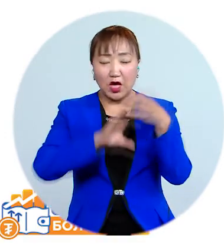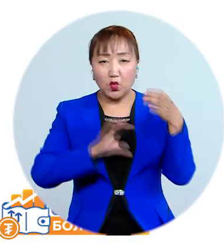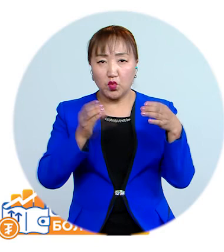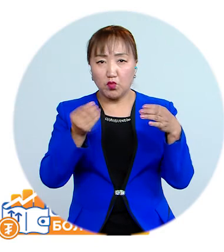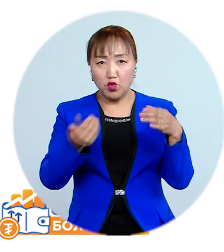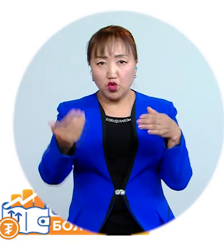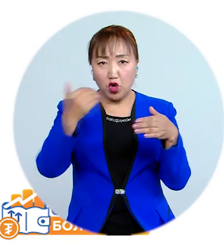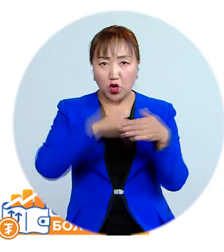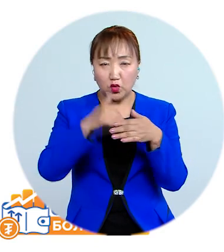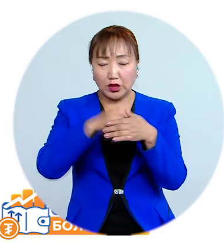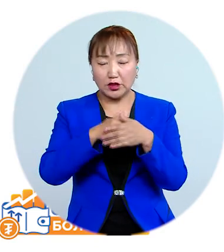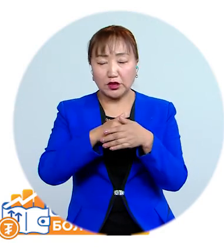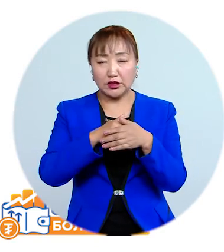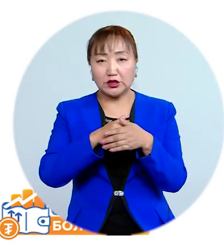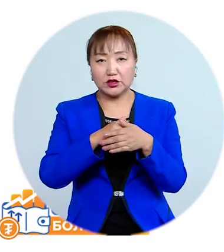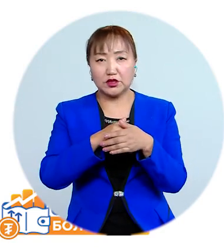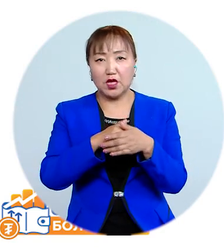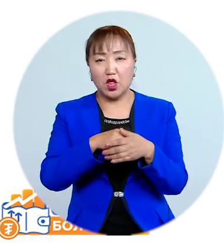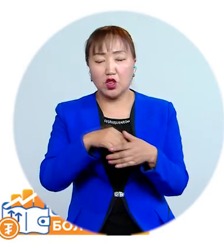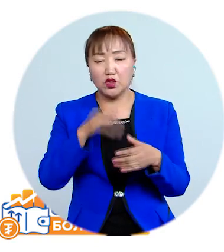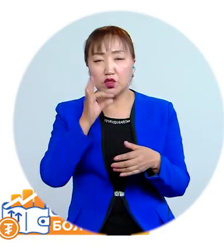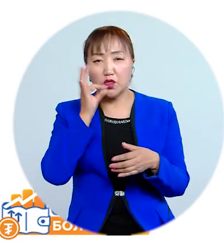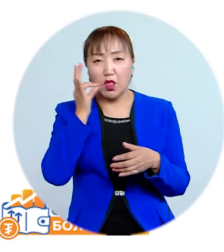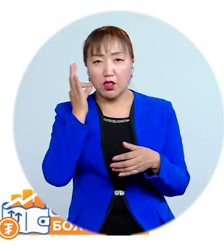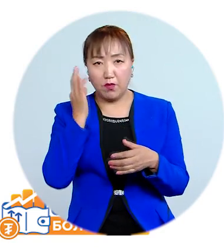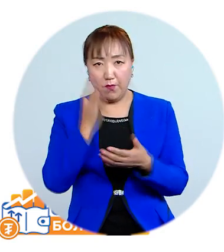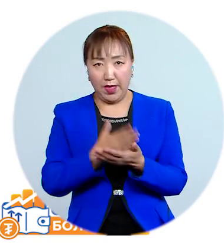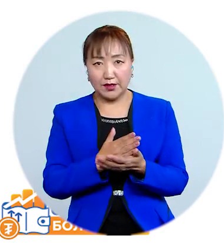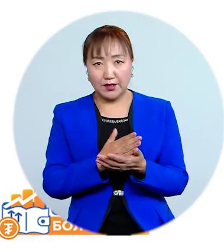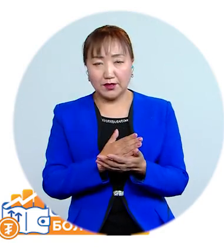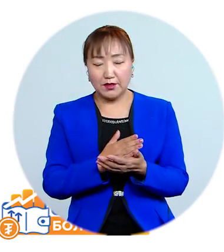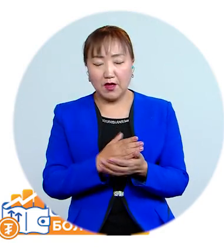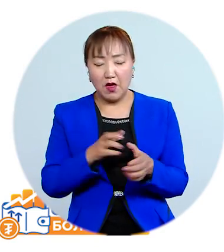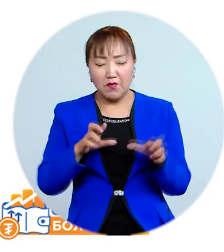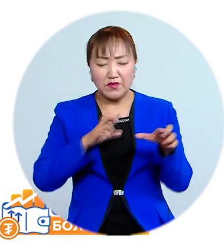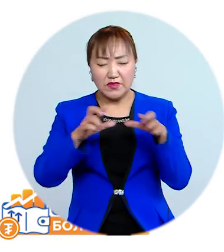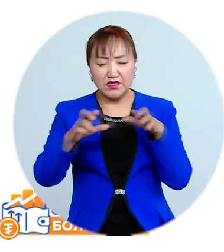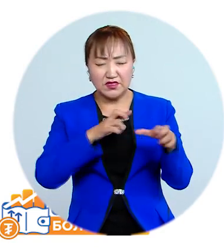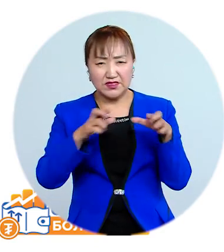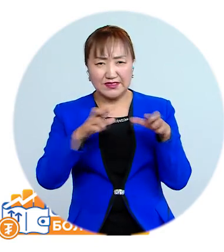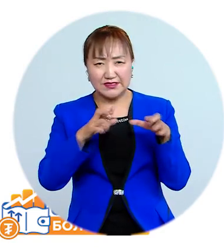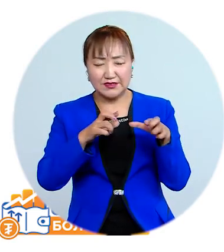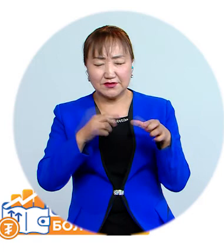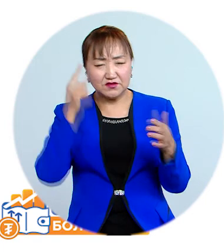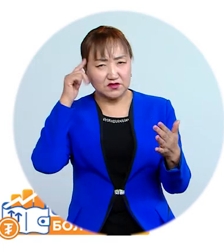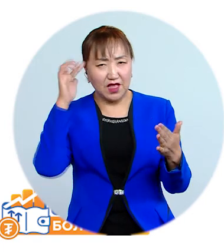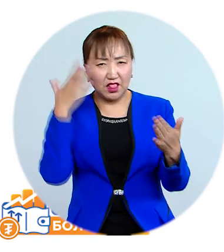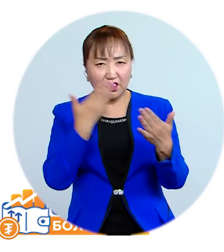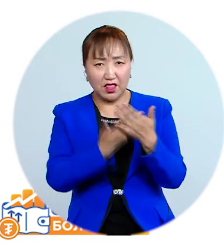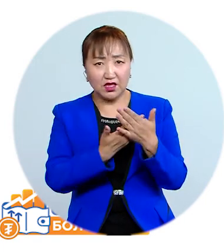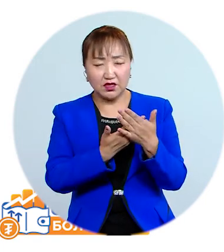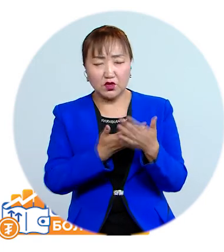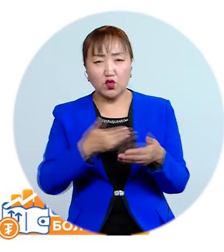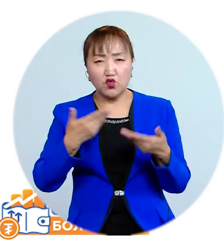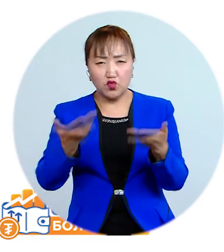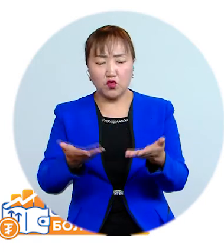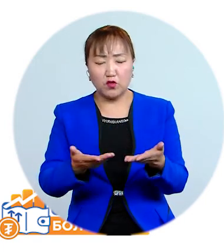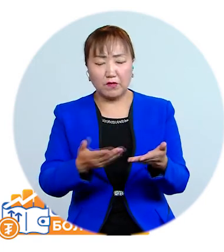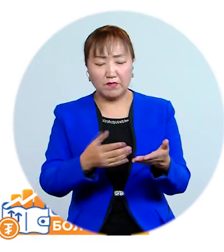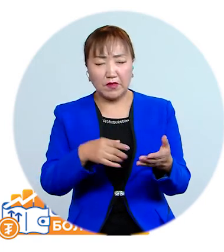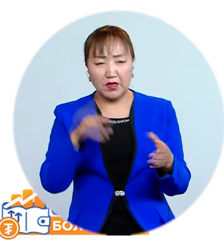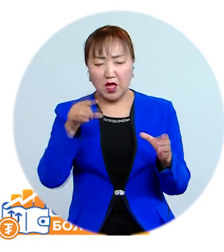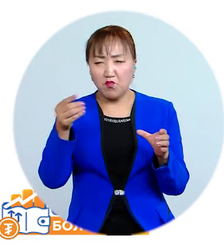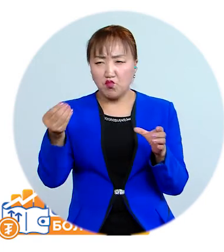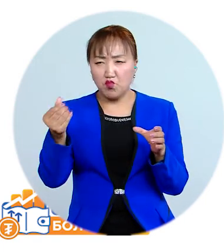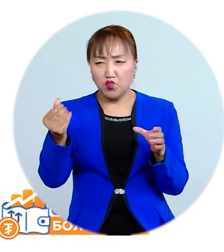одоо их хэмжээний мөнгө олох юм бизнесийн санаа боллоо. Та энд одоо тодорхой хэмжээний мөнгө оруулвал асар их одоо ашиг олно ч гэдэг юм тийм.